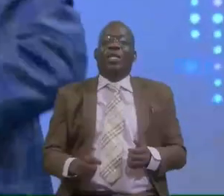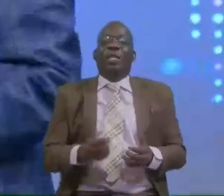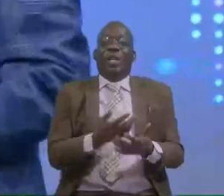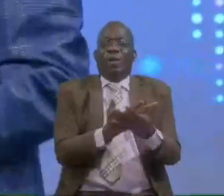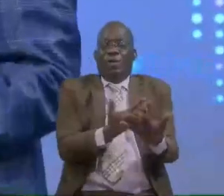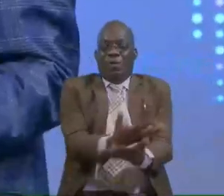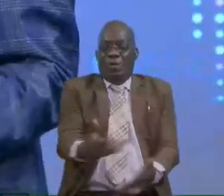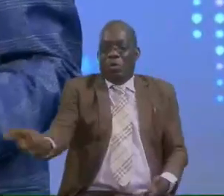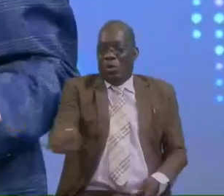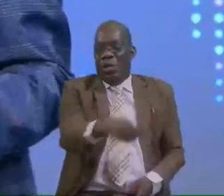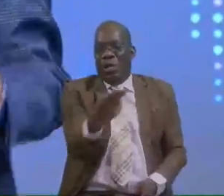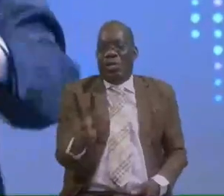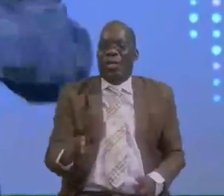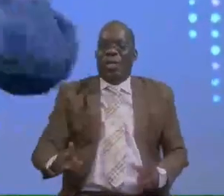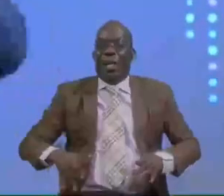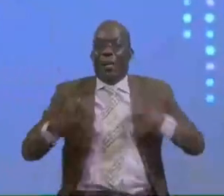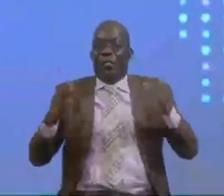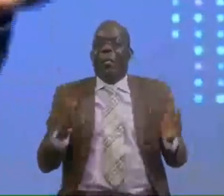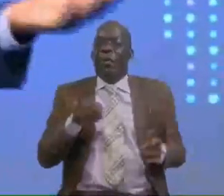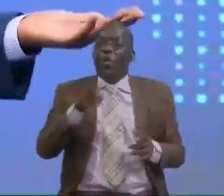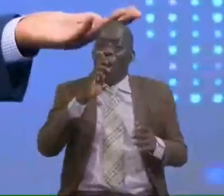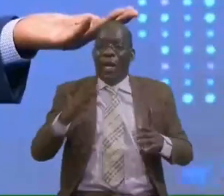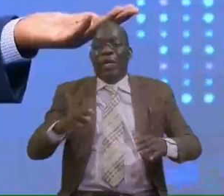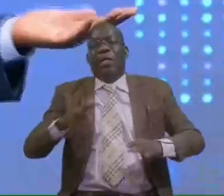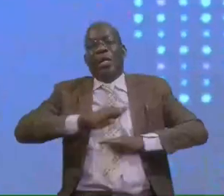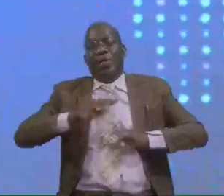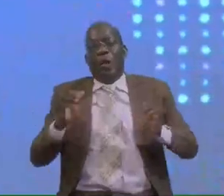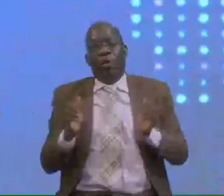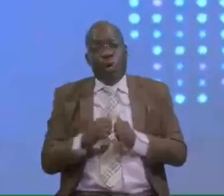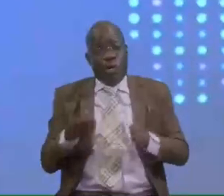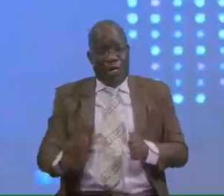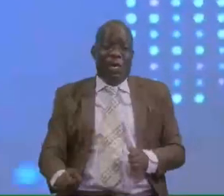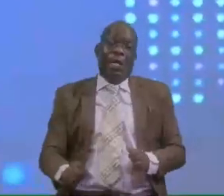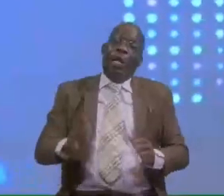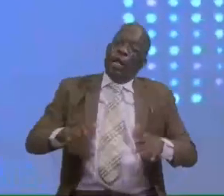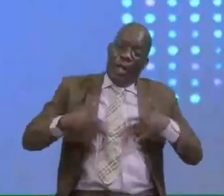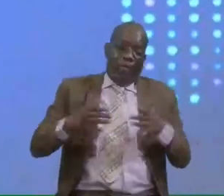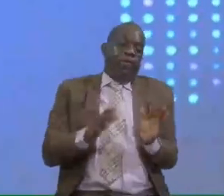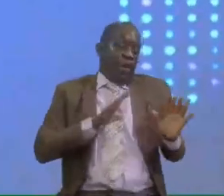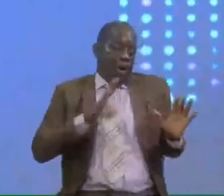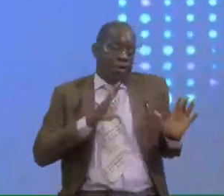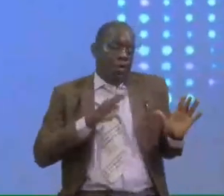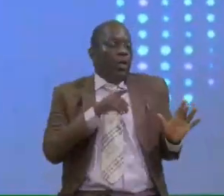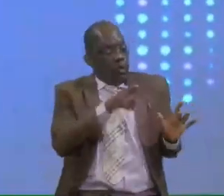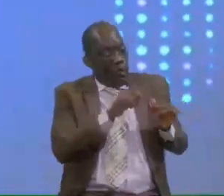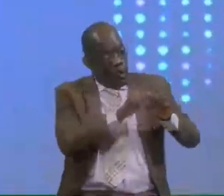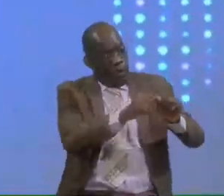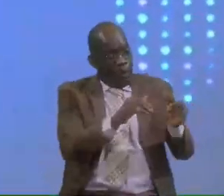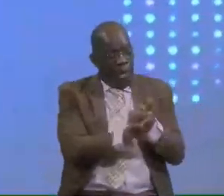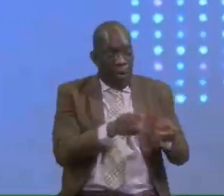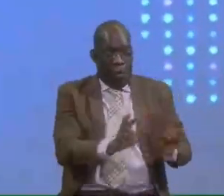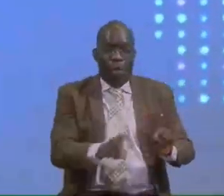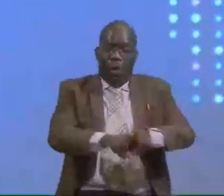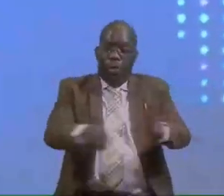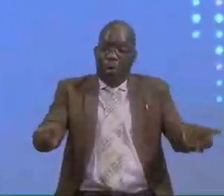si tu es satisfait de cette vie sans valeur, bon, puisque c'est ce que tu veux, tu seras comme ça.